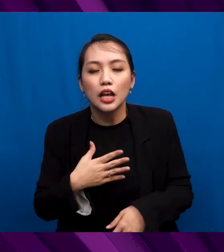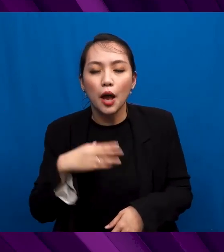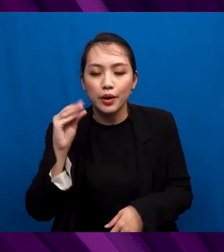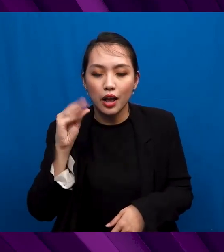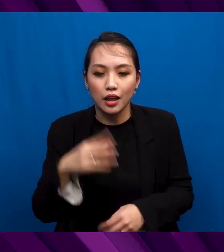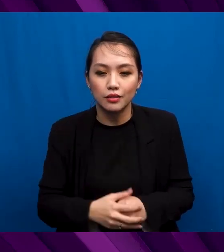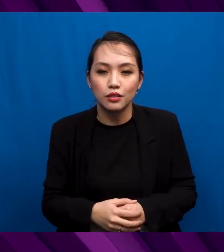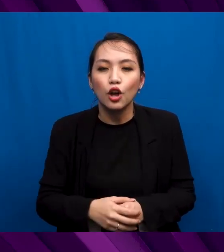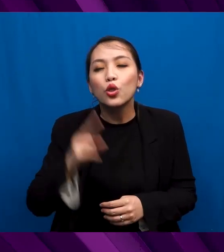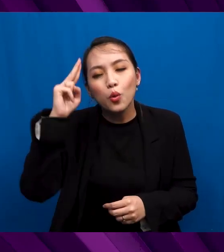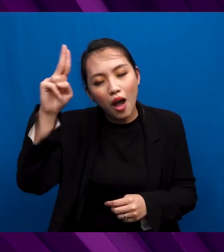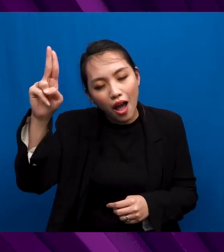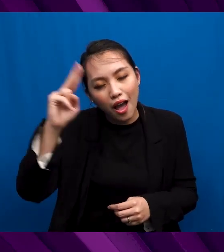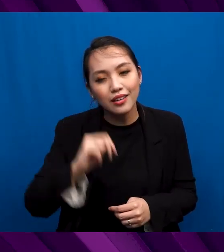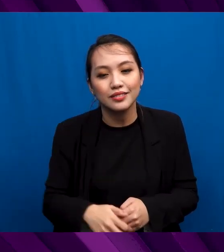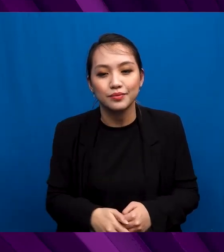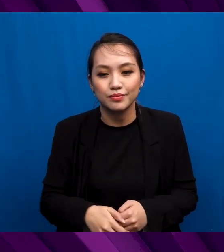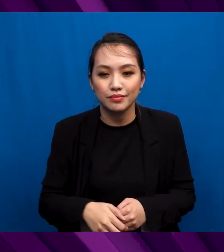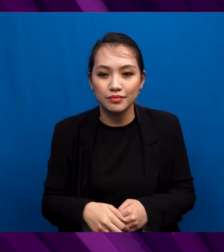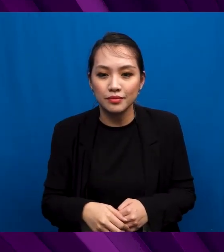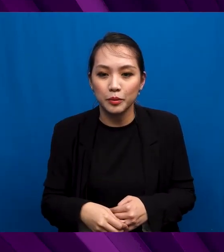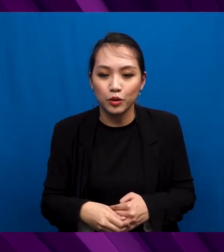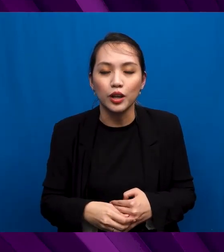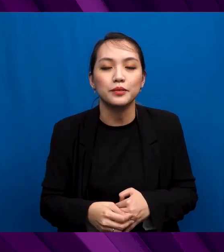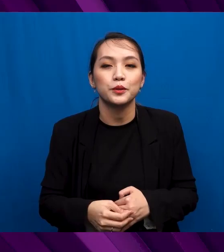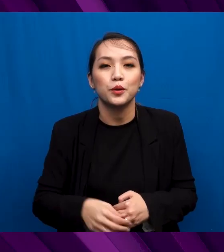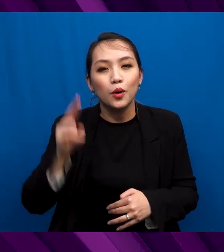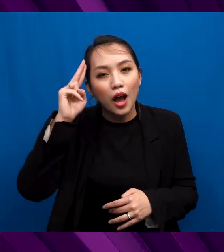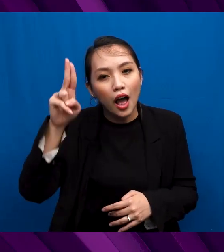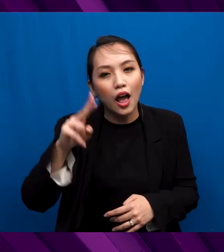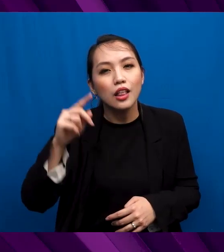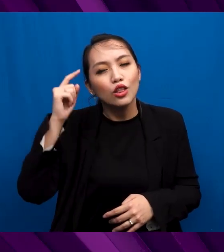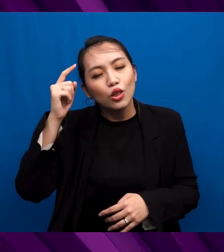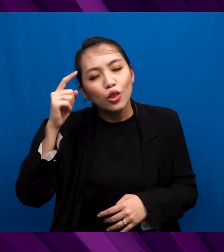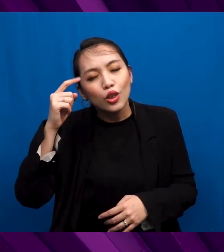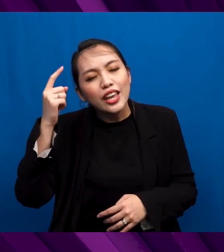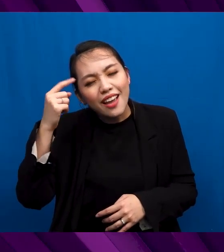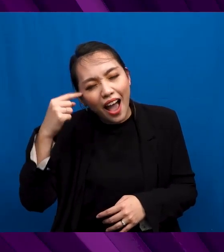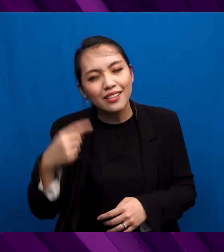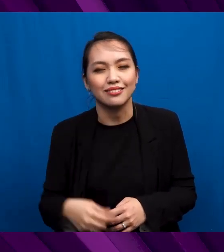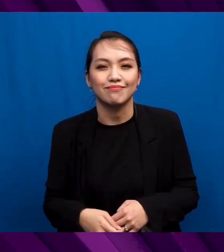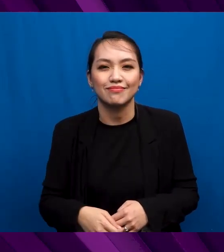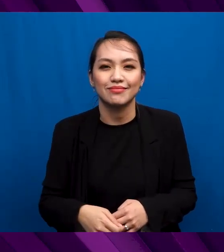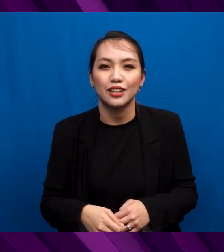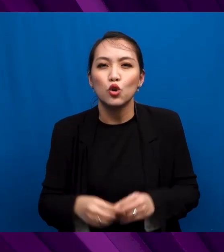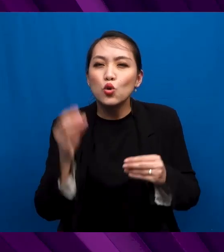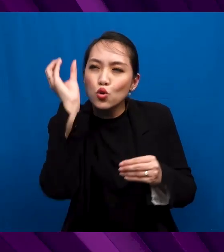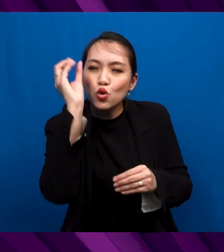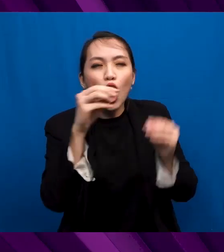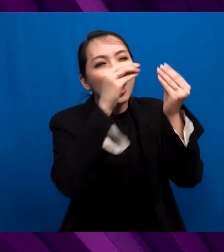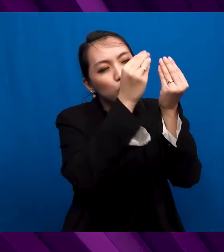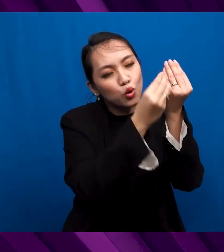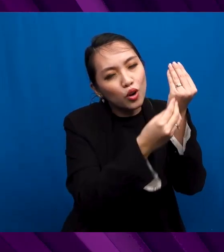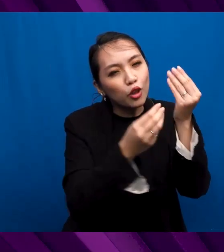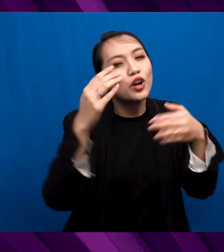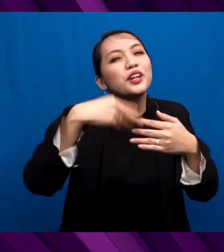please remember my descendants too. Ingatlah akan keturunanku. Please remember me. Ingatlah saya